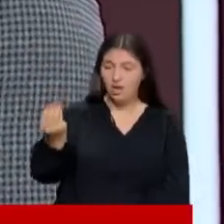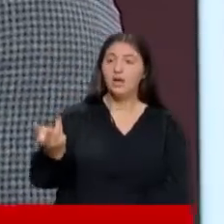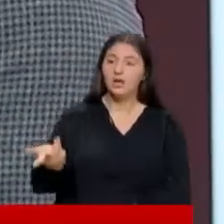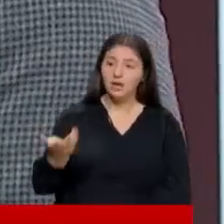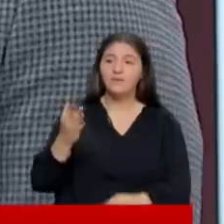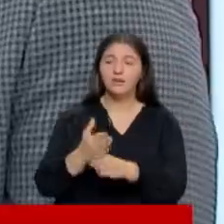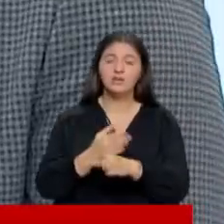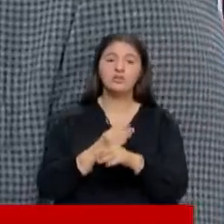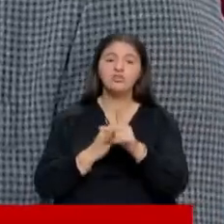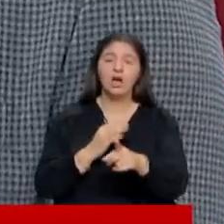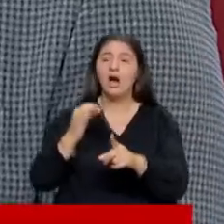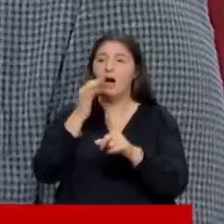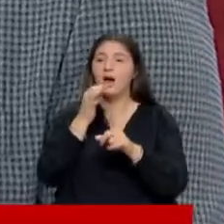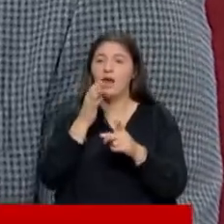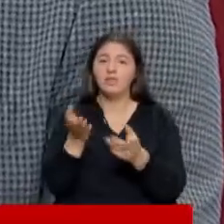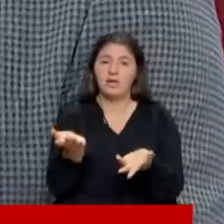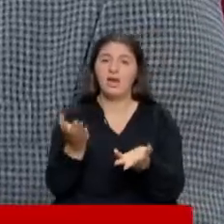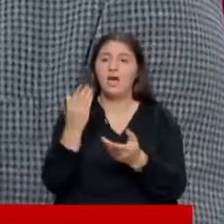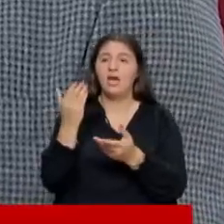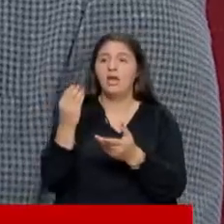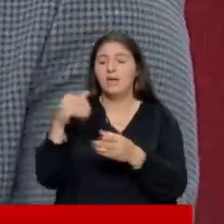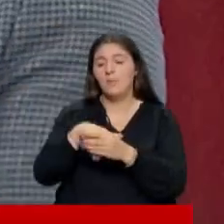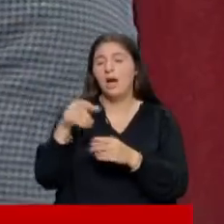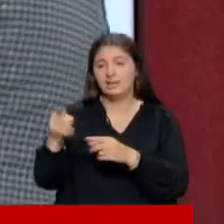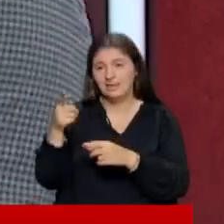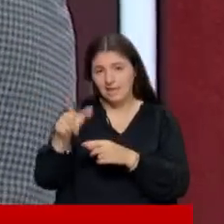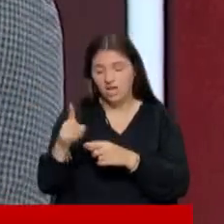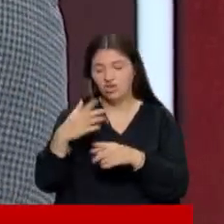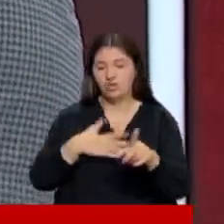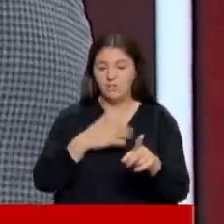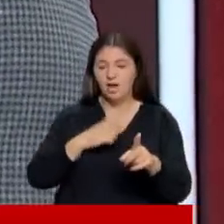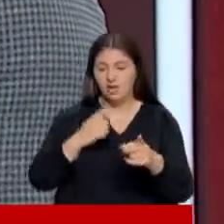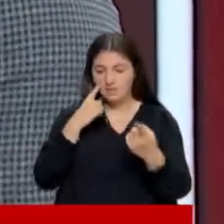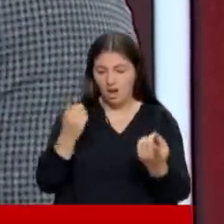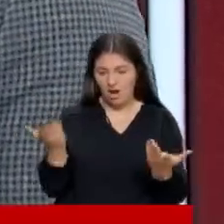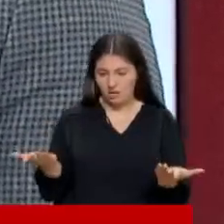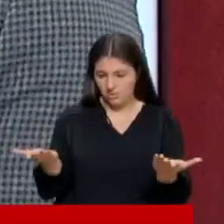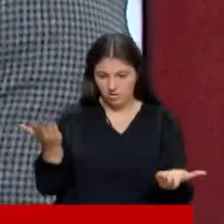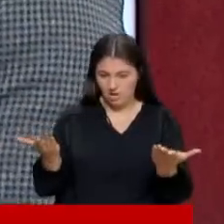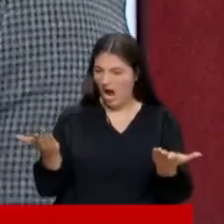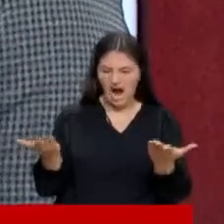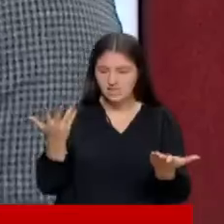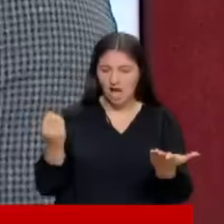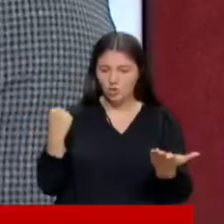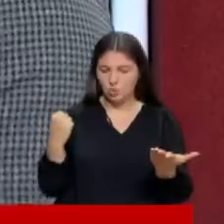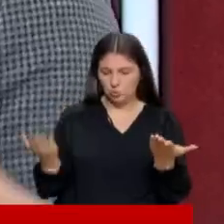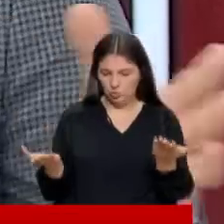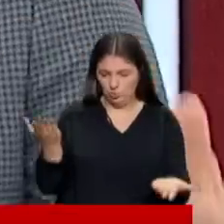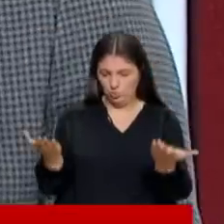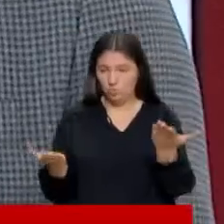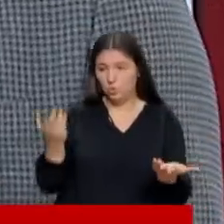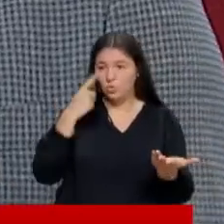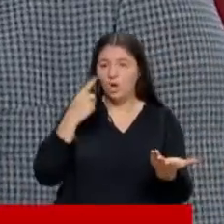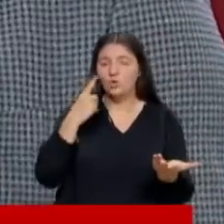vatandaşta Ankara'da iyi partide CHP'nin adayına bakar hangisi daha güçlü ise